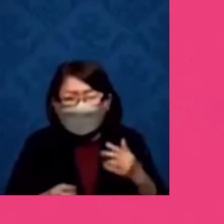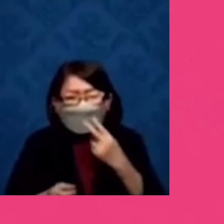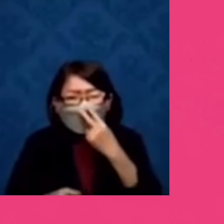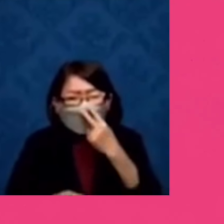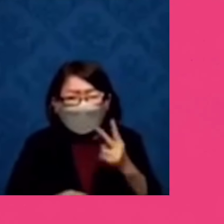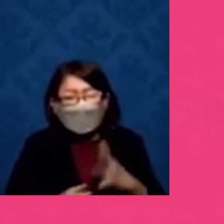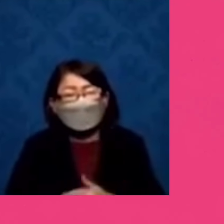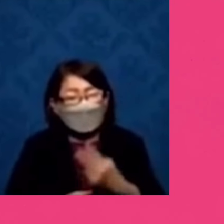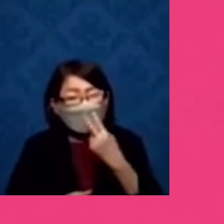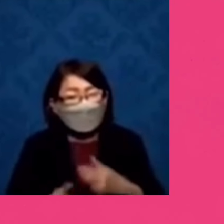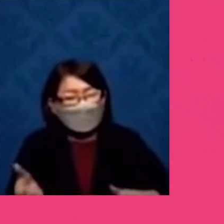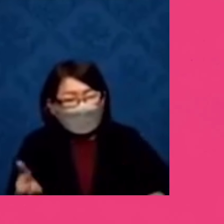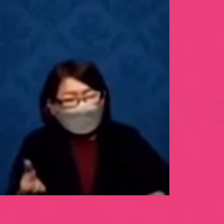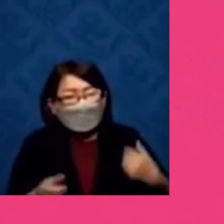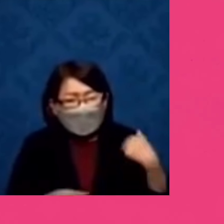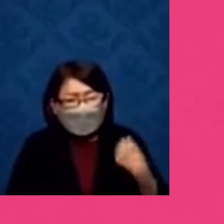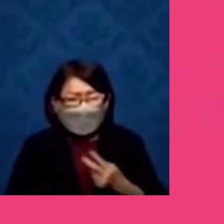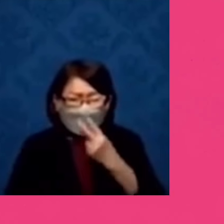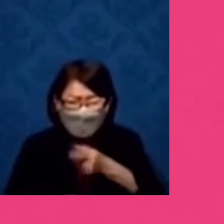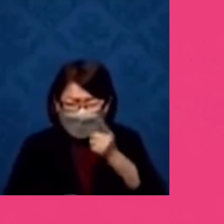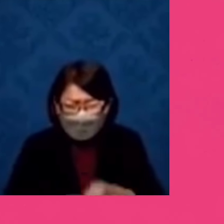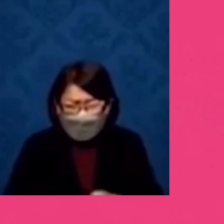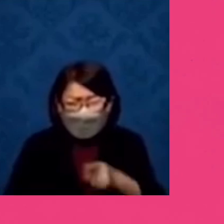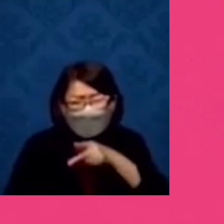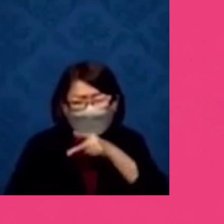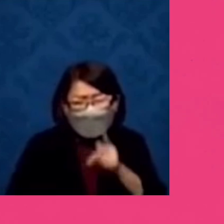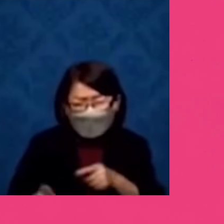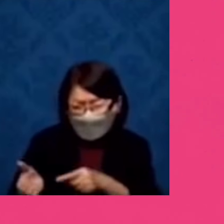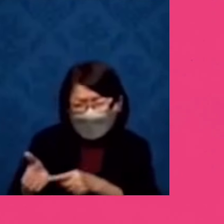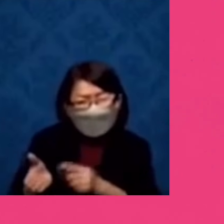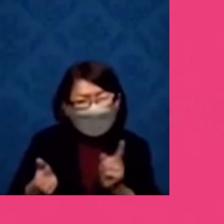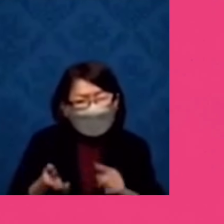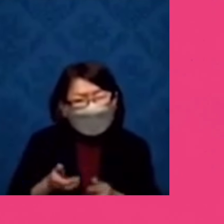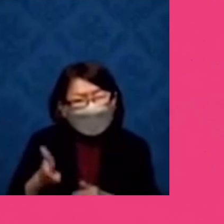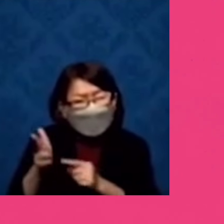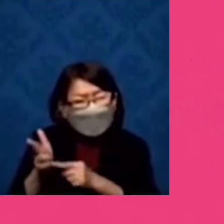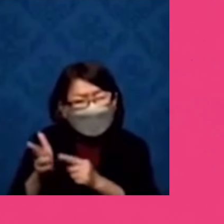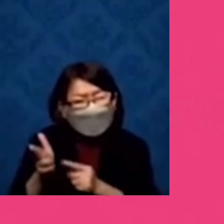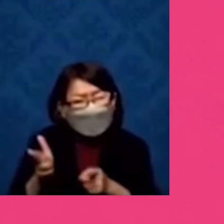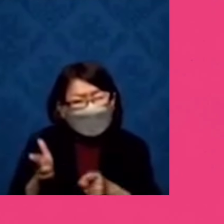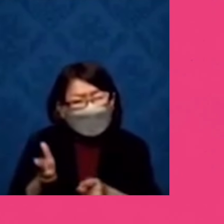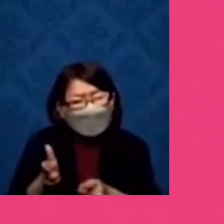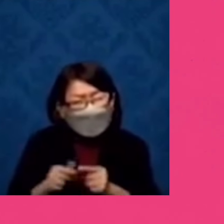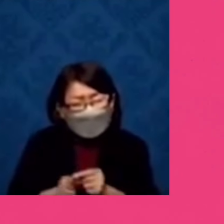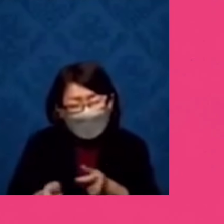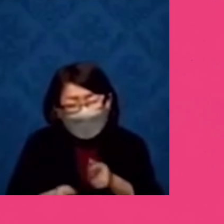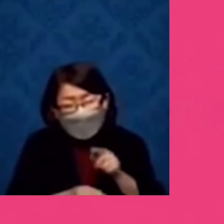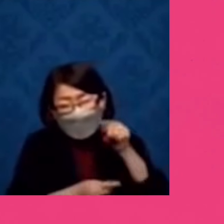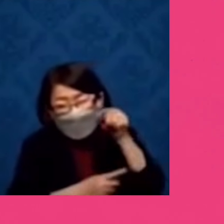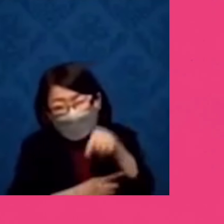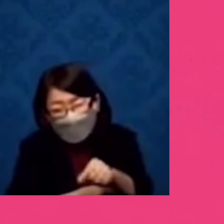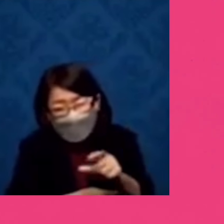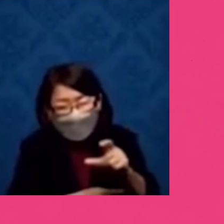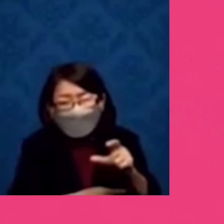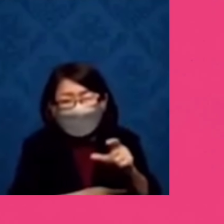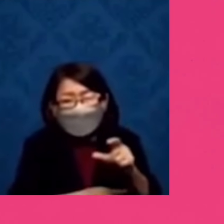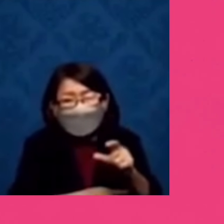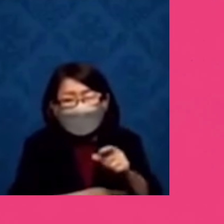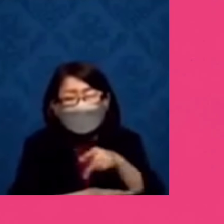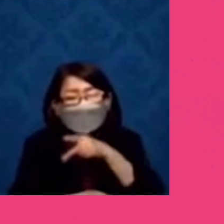าวุธจริงท่านมองไม่ออกแล้วครับว่าอาวุธไหนอาวุธจริงอาวุธปลอมอาวุธกระสุนยางท่านเป็นถึงผบ.ตำรวจนะ